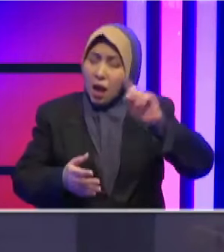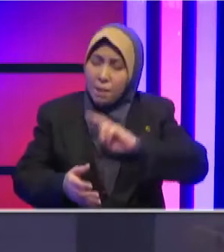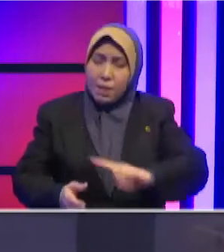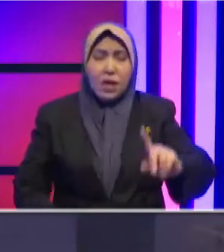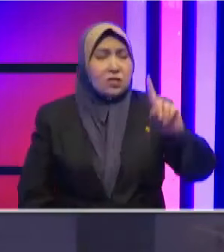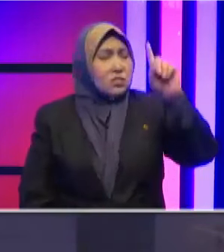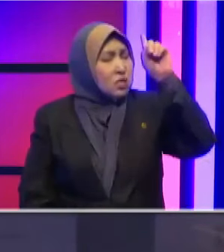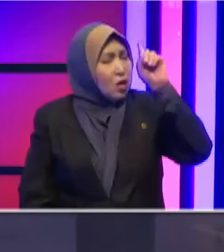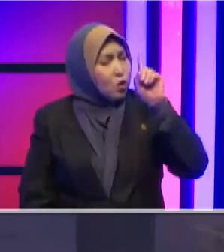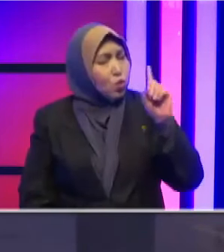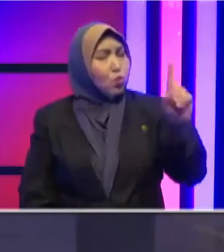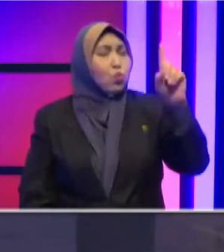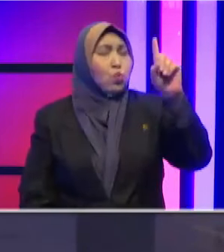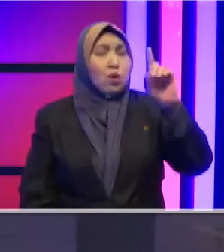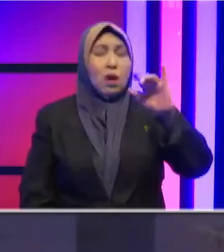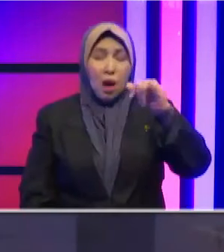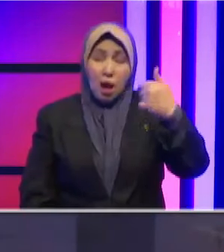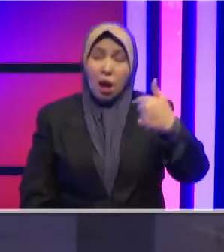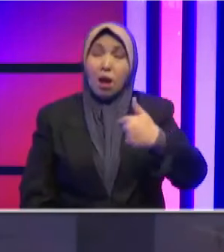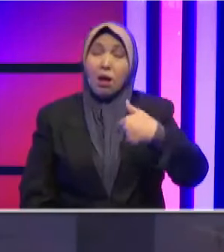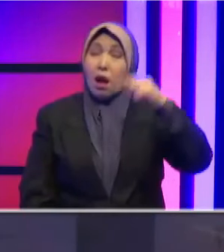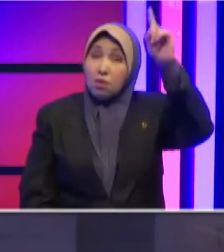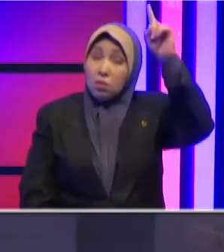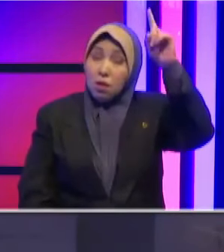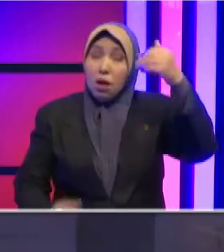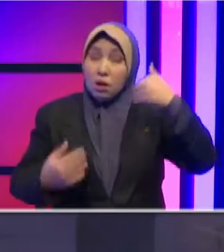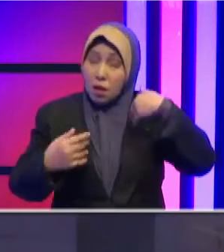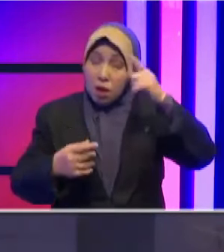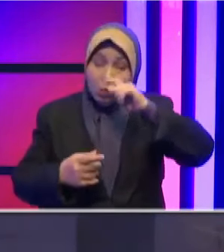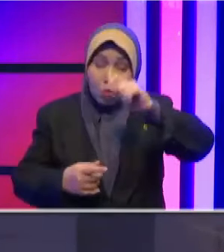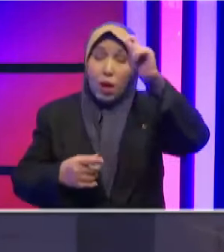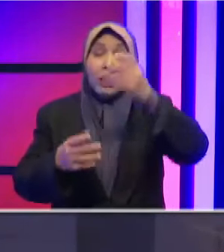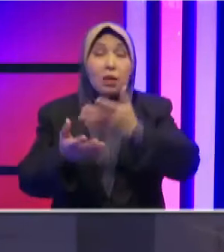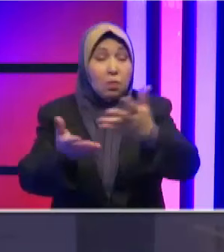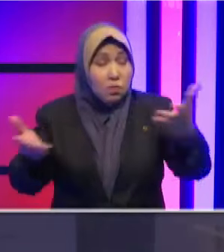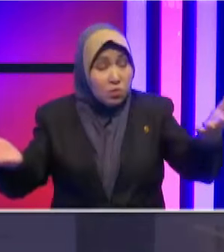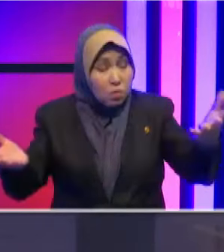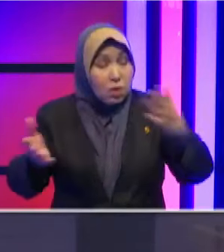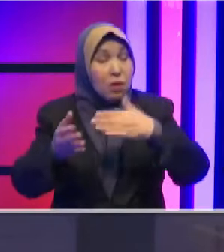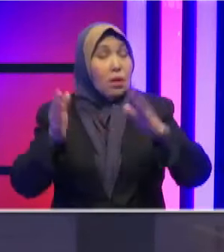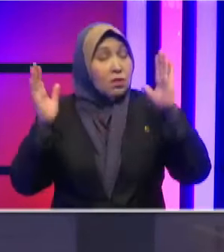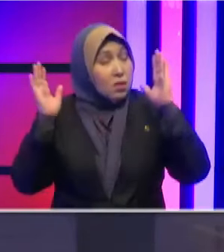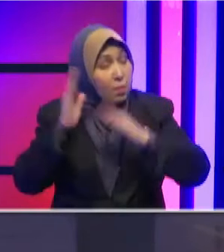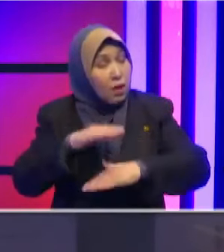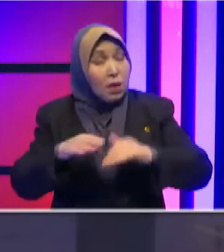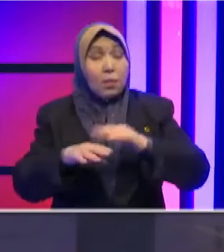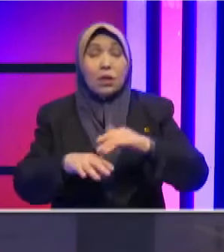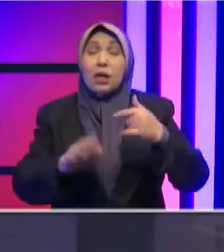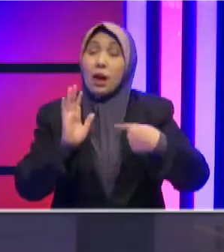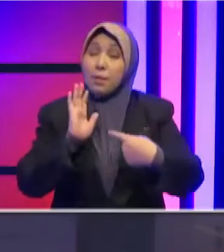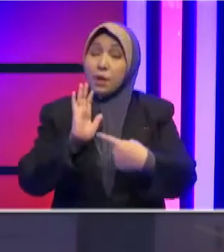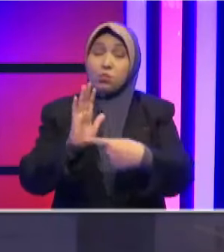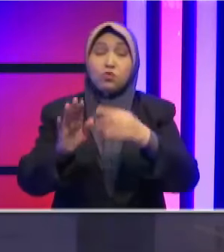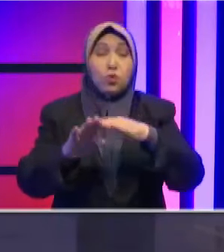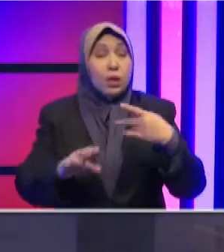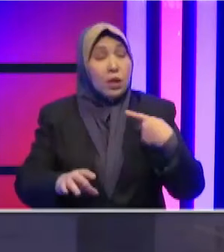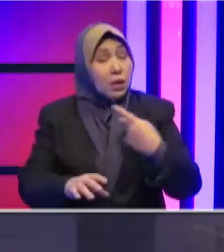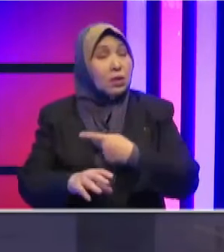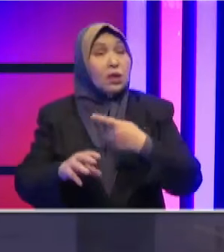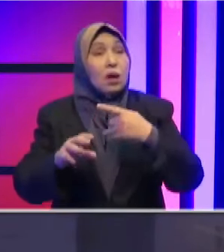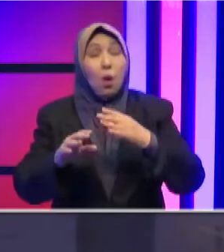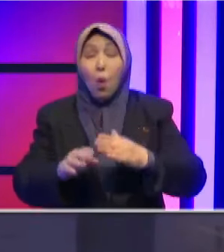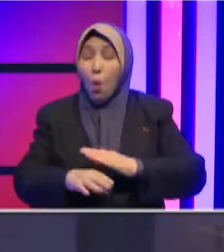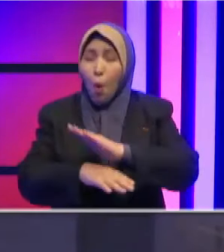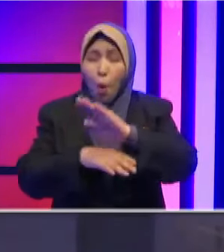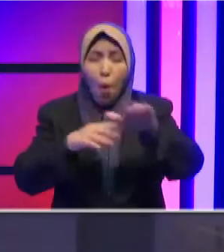dan aku adalah Tuhanmu maka sembahlah aku artinya allah subhanahuwata'ala anak menunjukkan kepada kita wahai